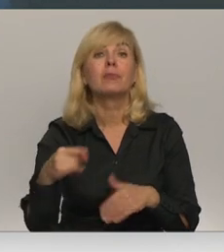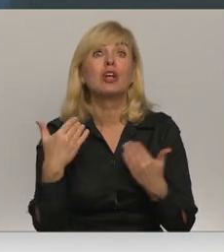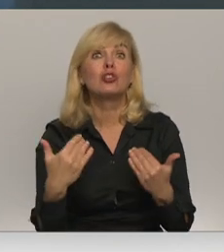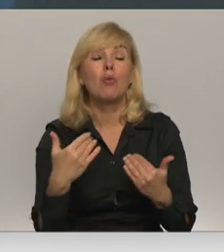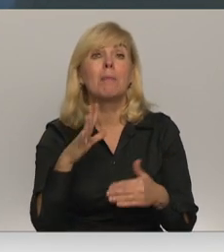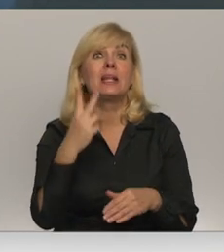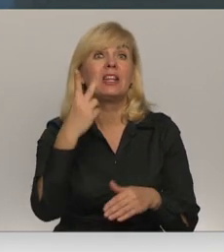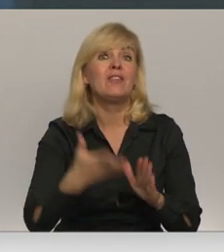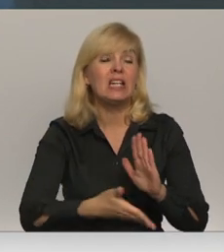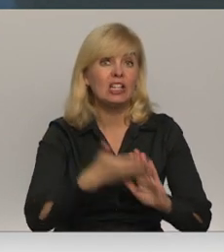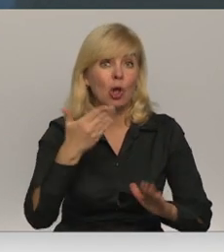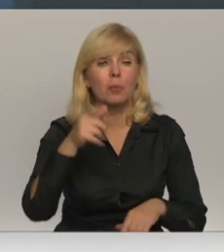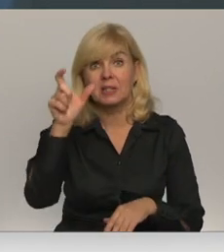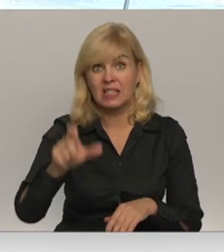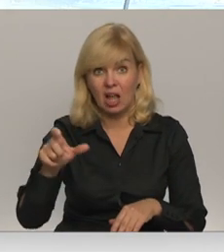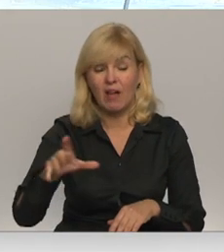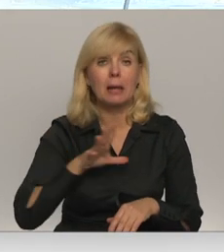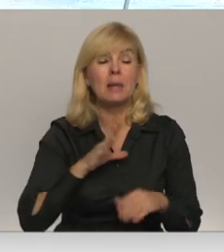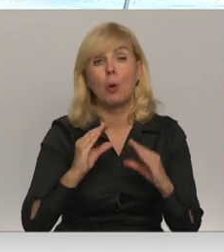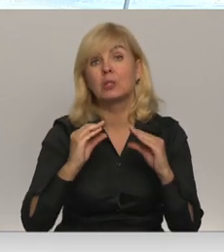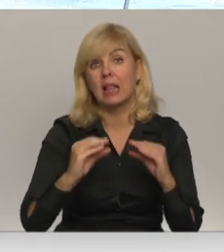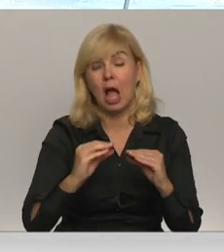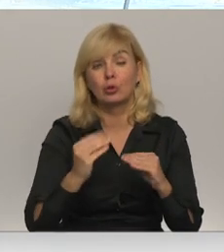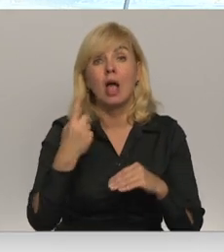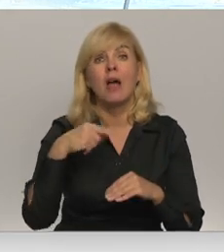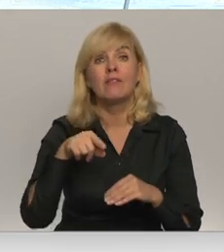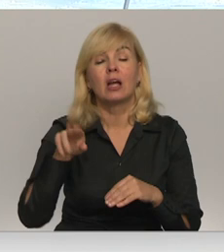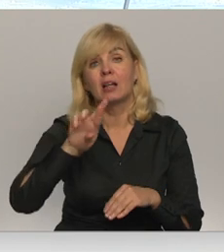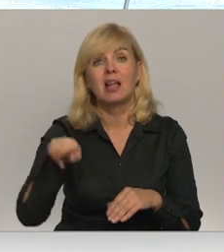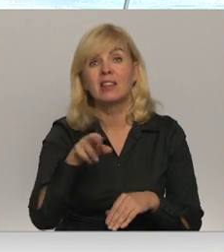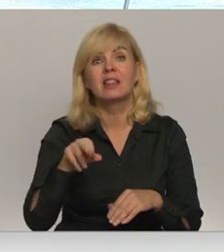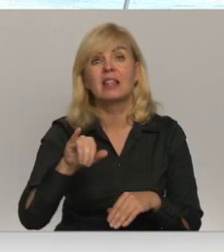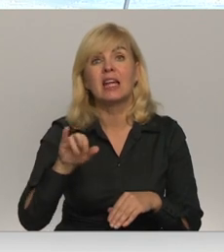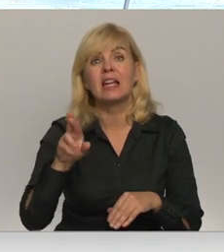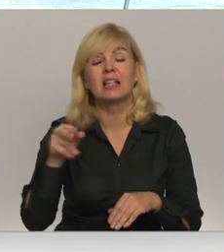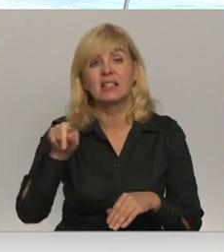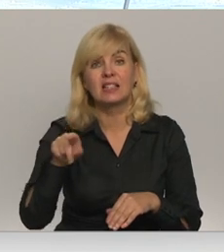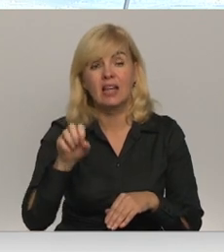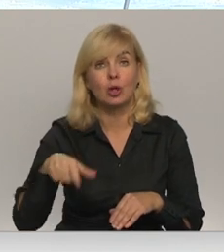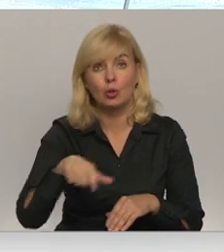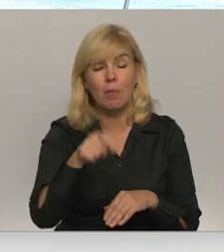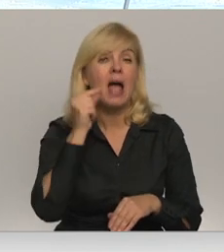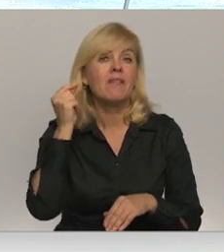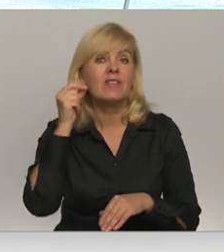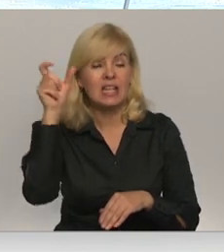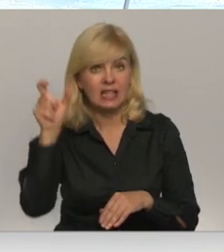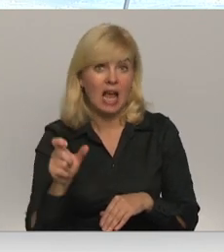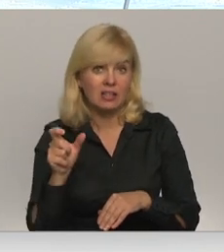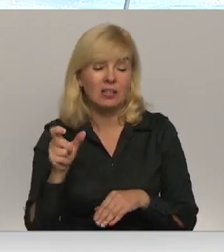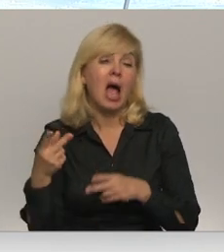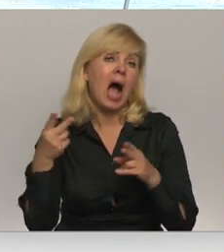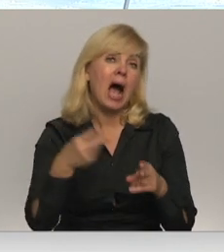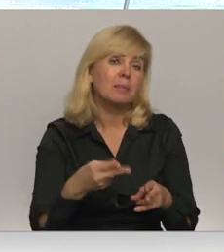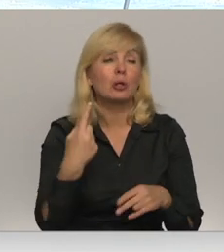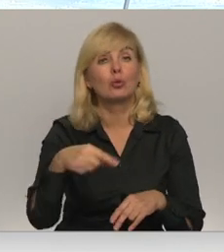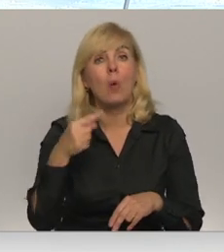bija divi izsaukumi par cilvēku atrašanos uz ledus. Viens no tiem bija Drikas upē. Nu, vīrietis atbrauc, kā paskaidroja, viņš atbrauc